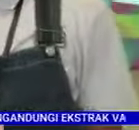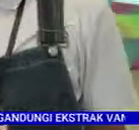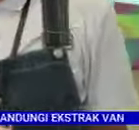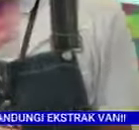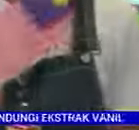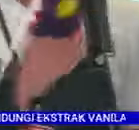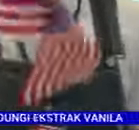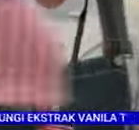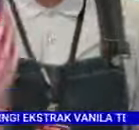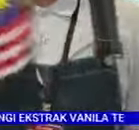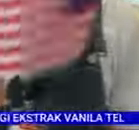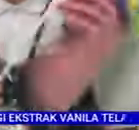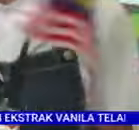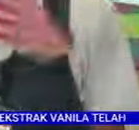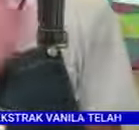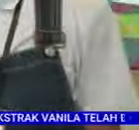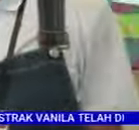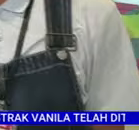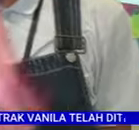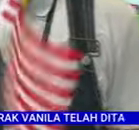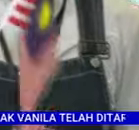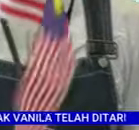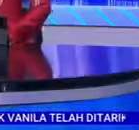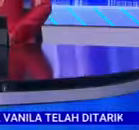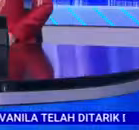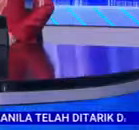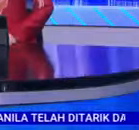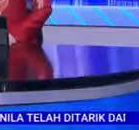Jalur gemilang, kami semua bersatu.